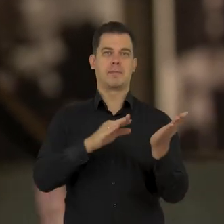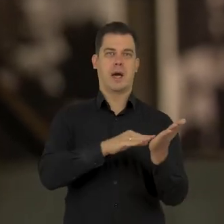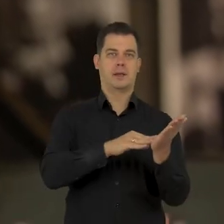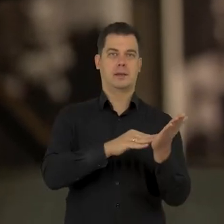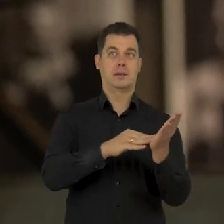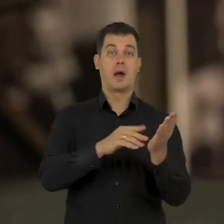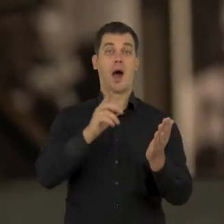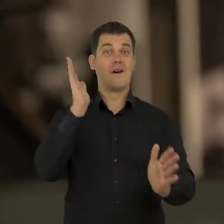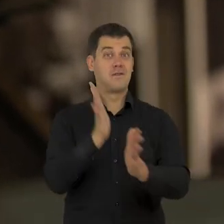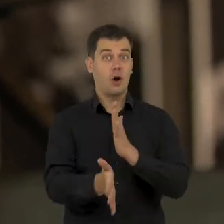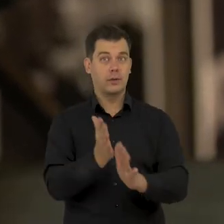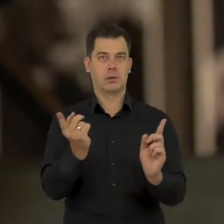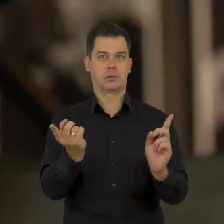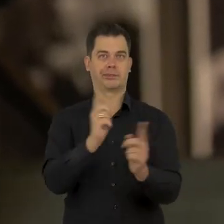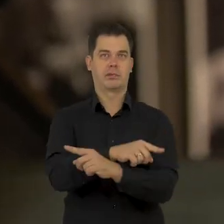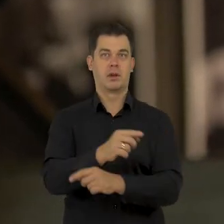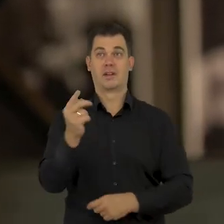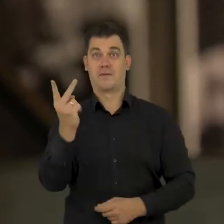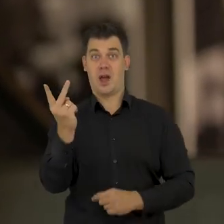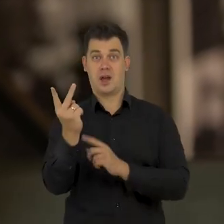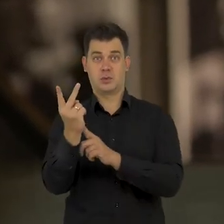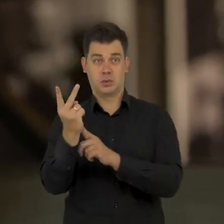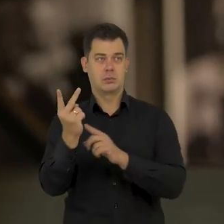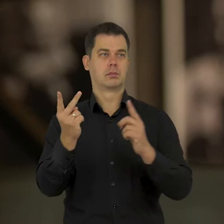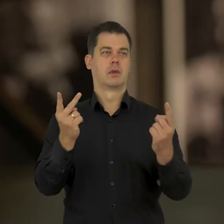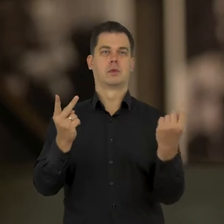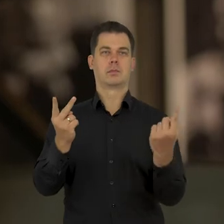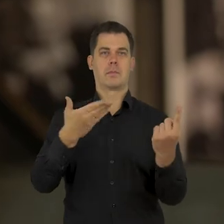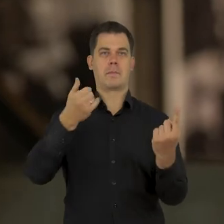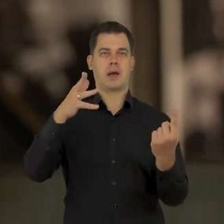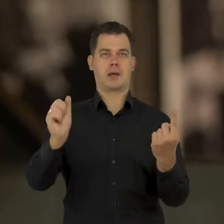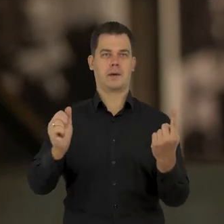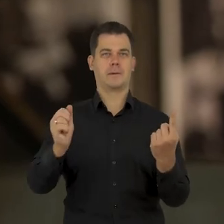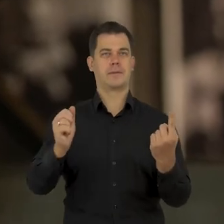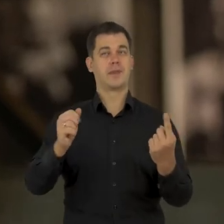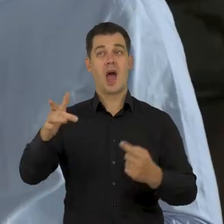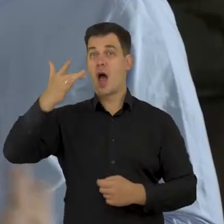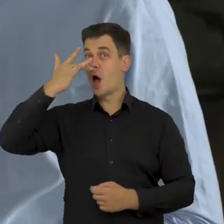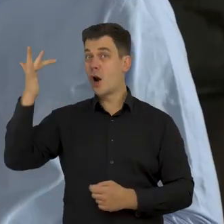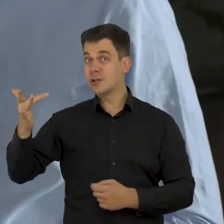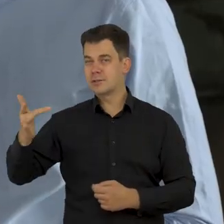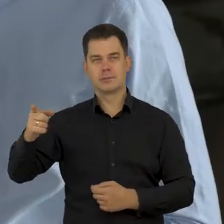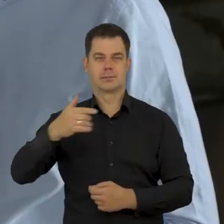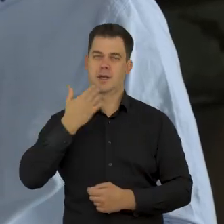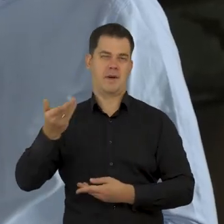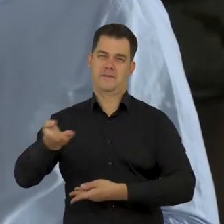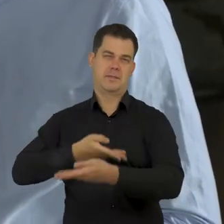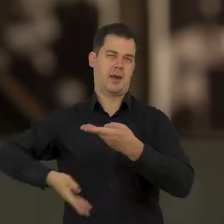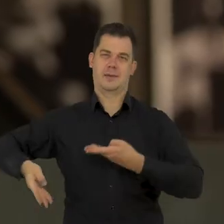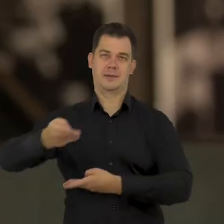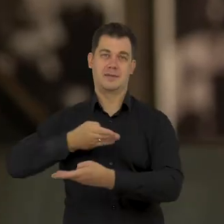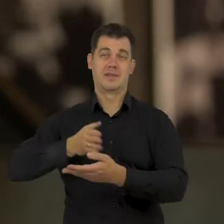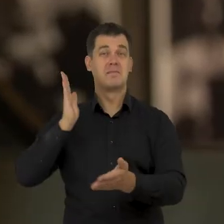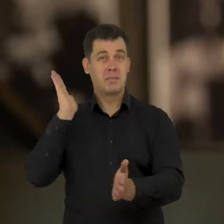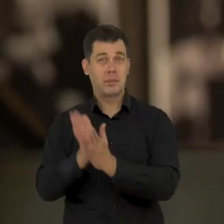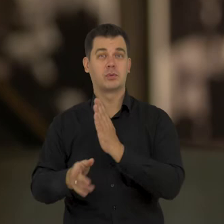że za 1 złotówkę można było otrzymać 2 marki niemieckie, więc Polacy zubożeli przez tą wymianę. W Związku Sowieckim było bardzo podobnie, przy